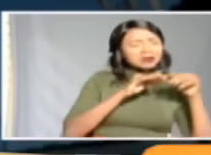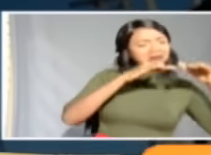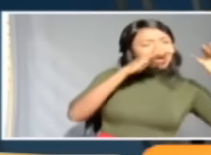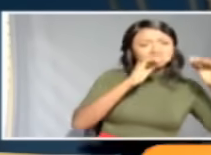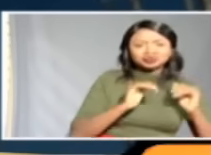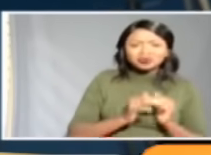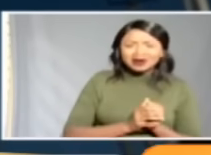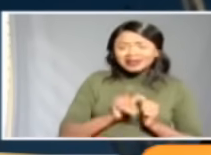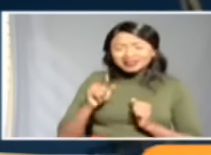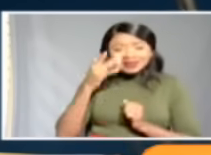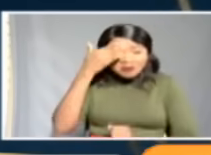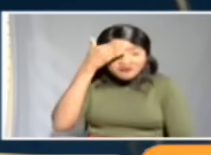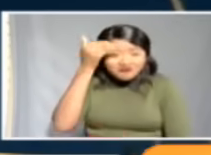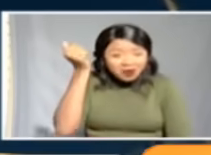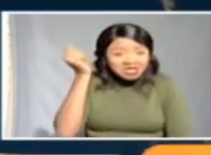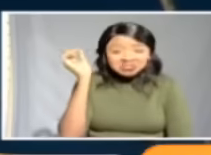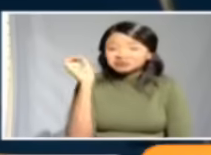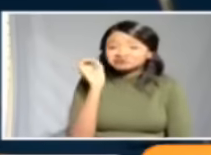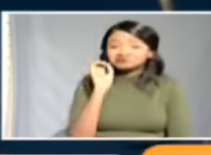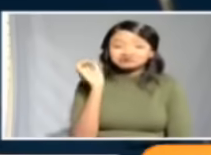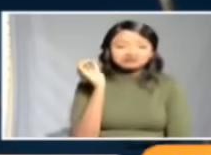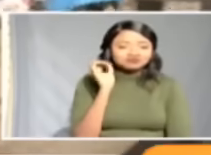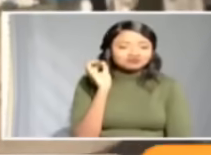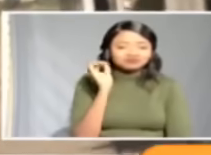ambayo hajasahau.